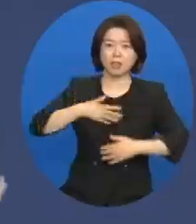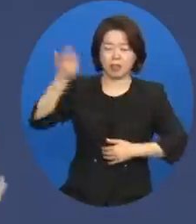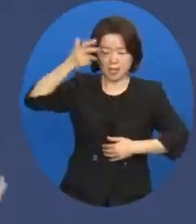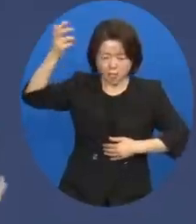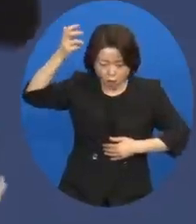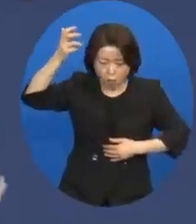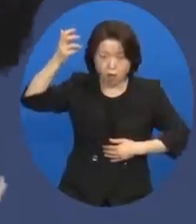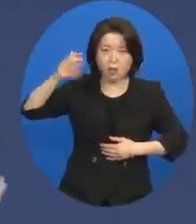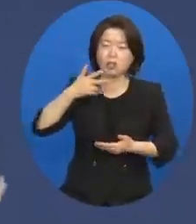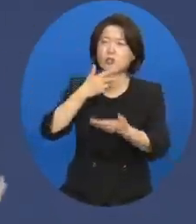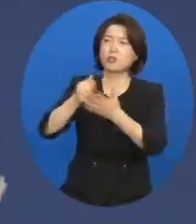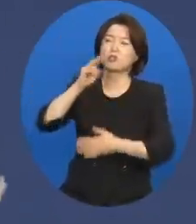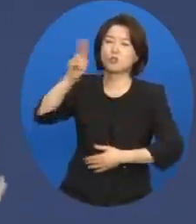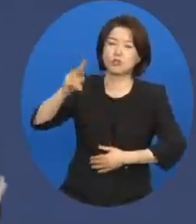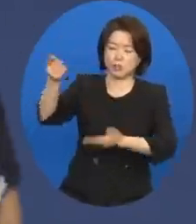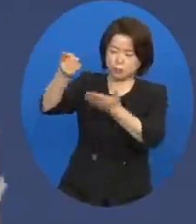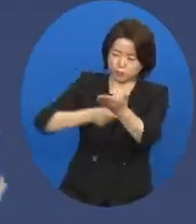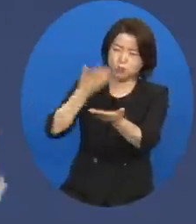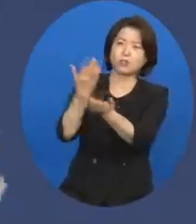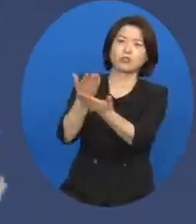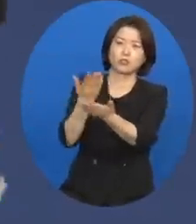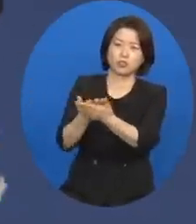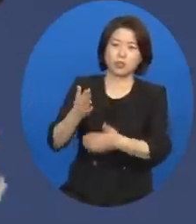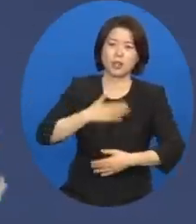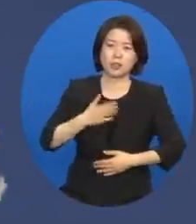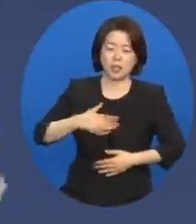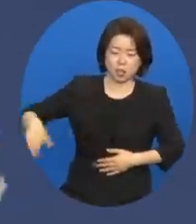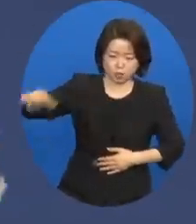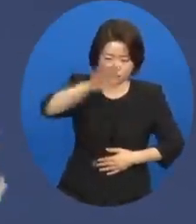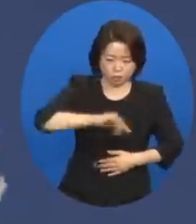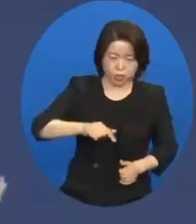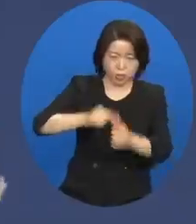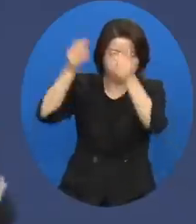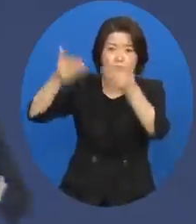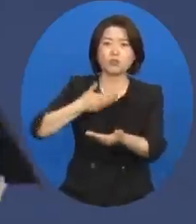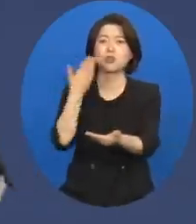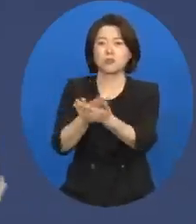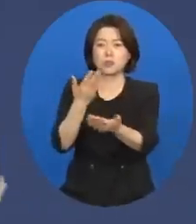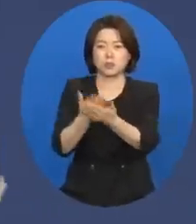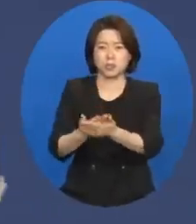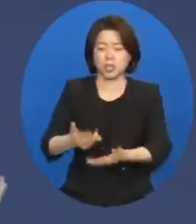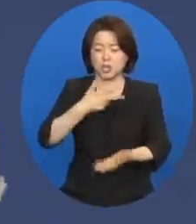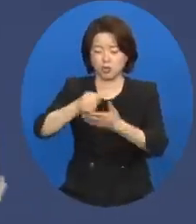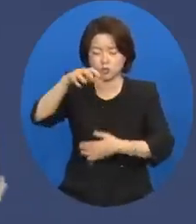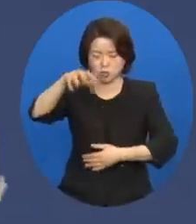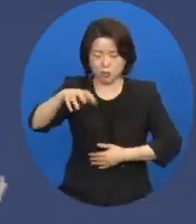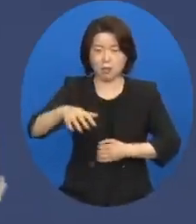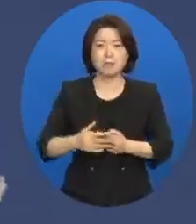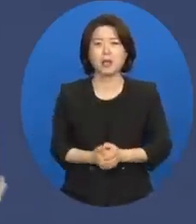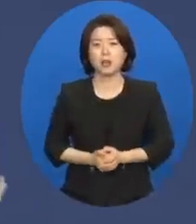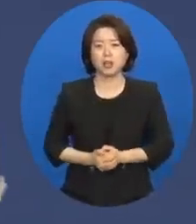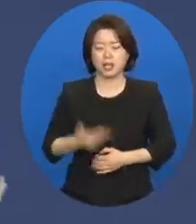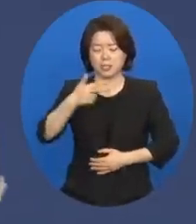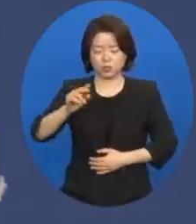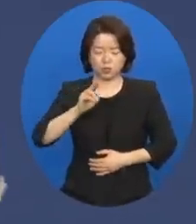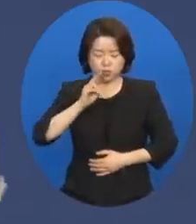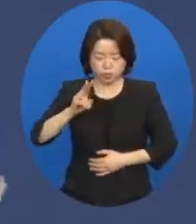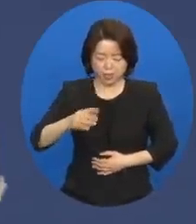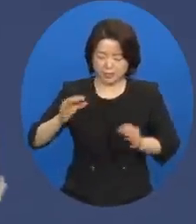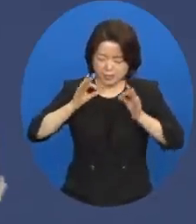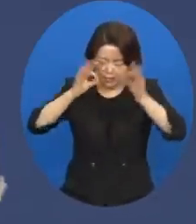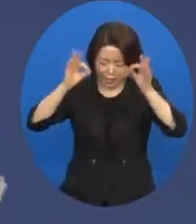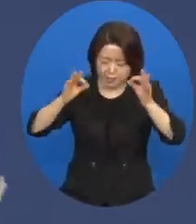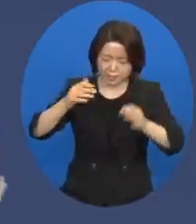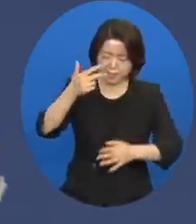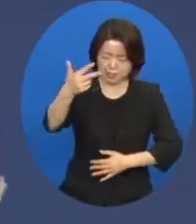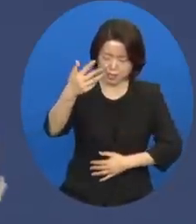영혼을 주여 수술하여 주시고 우리를 건져 주옵소서. 우리 주님 앞에 주여 간절히 한번 세